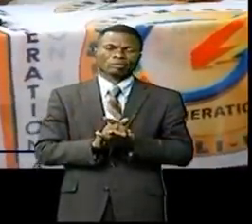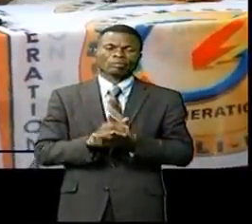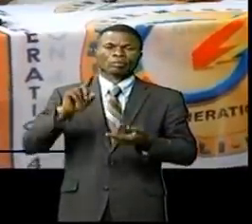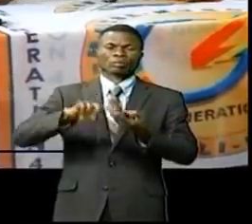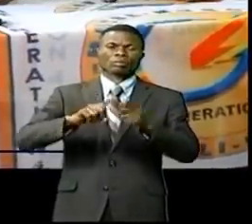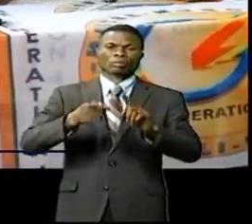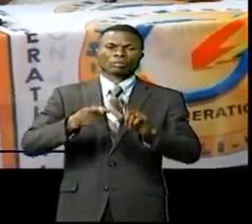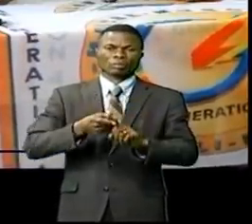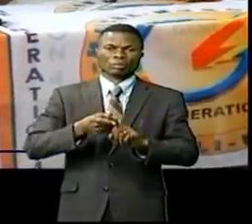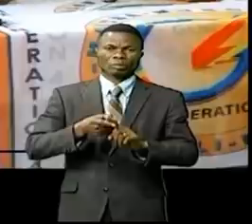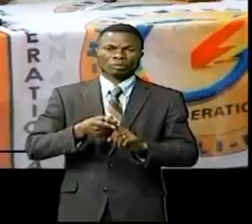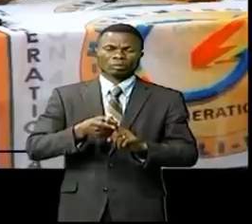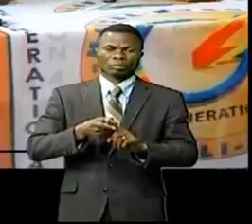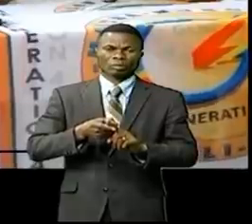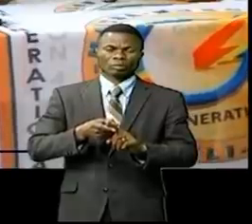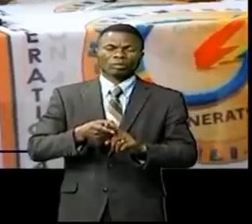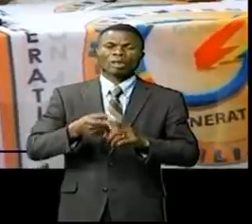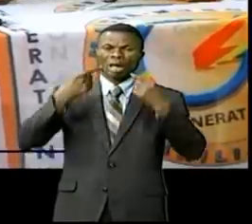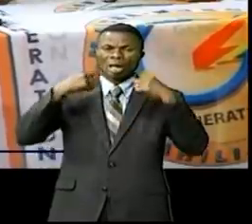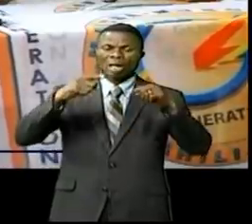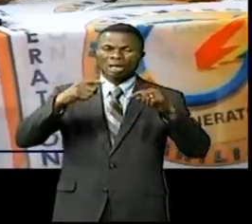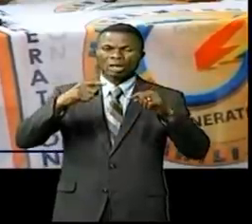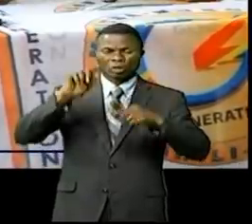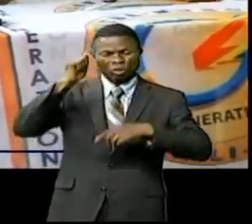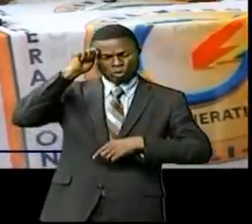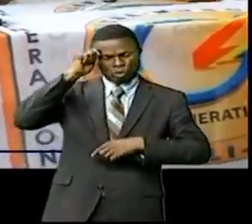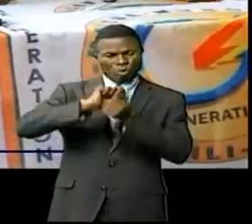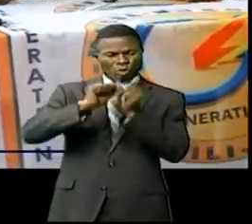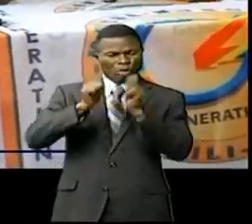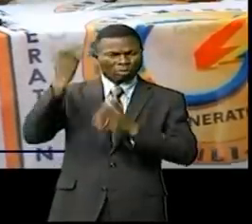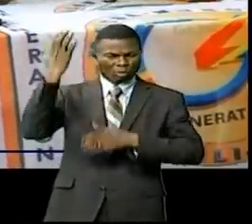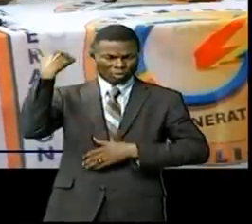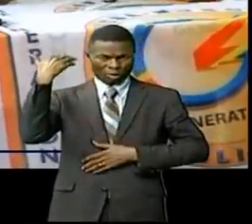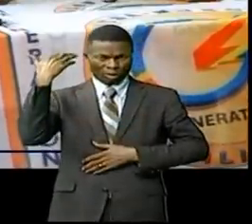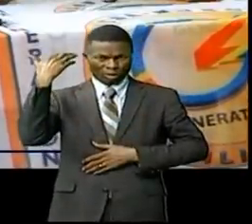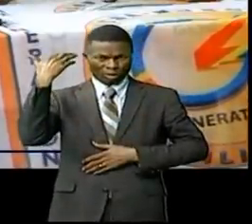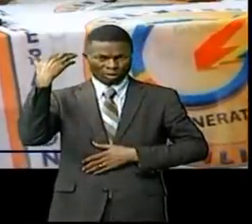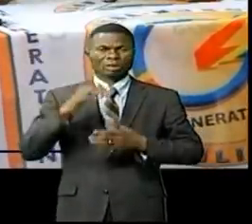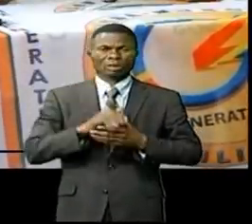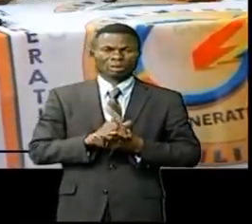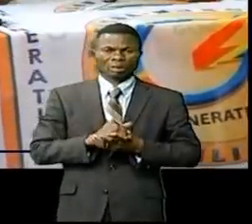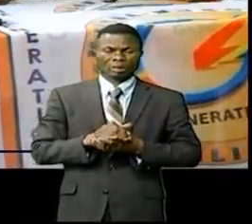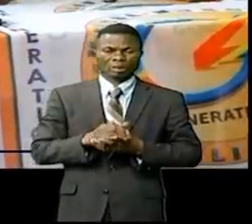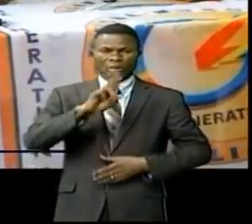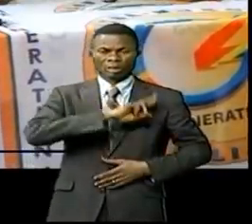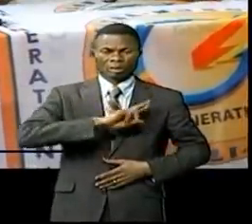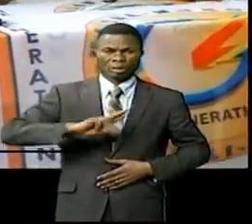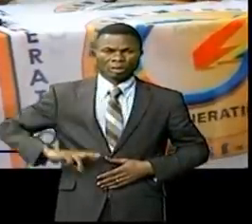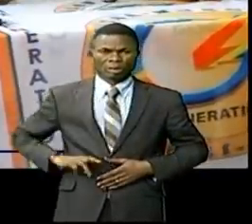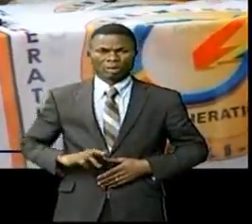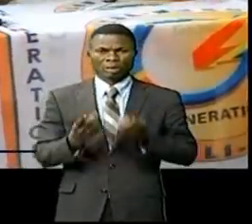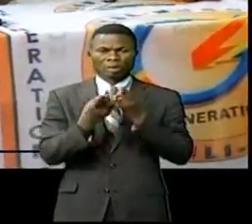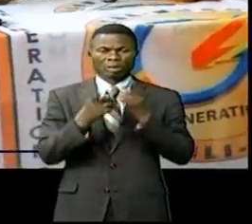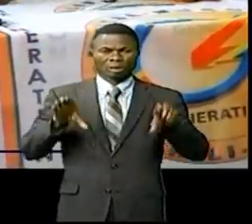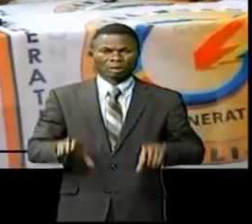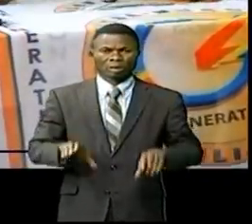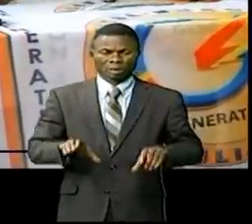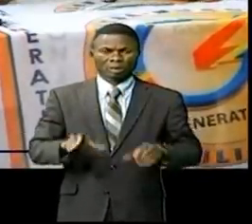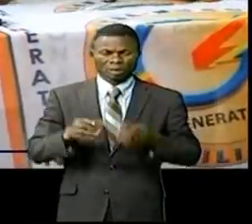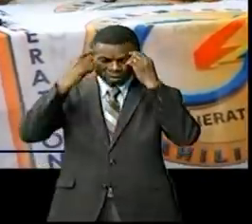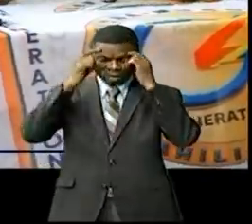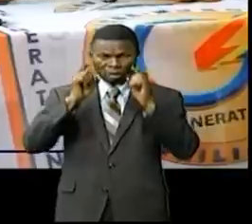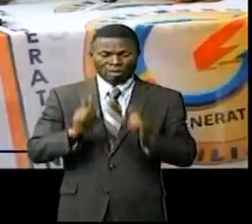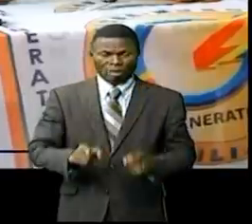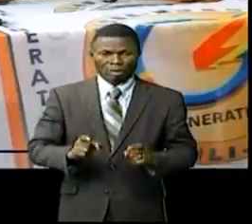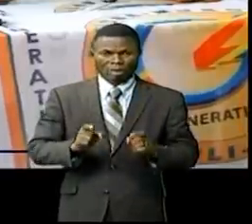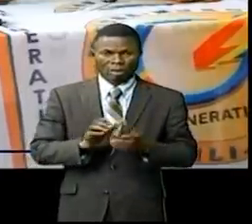camarades Gaston Foumoutiamba rappellent au souvenir de ces derniers jours. La République démocratique du Congo est